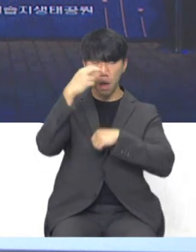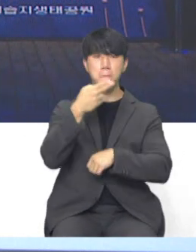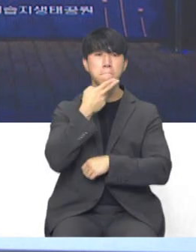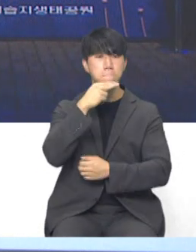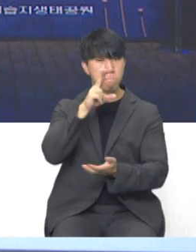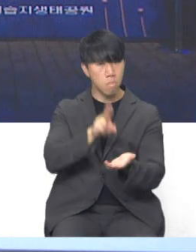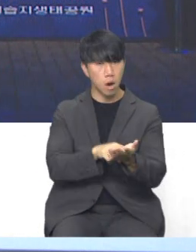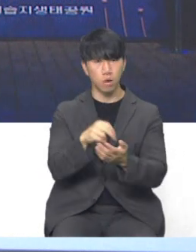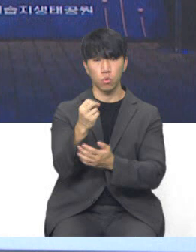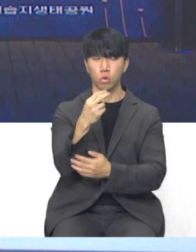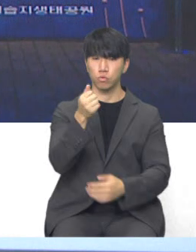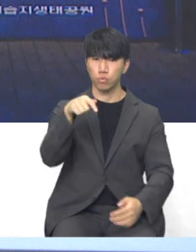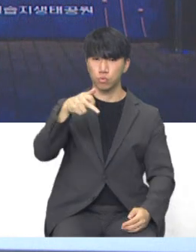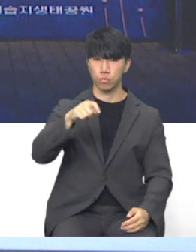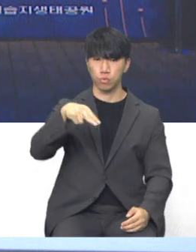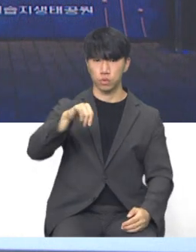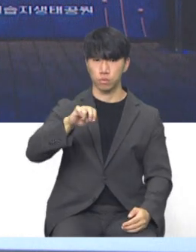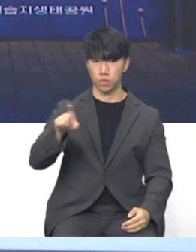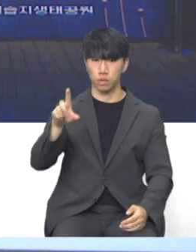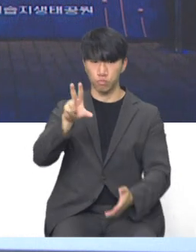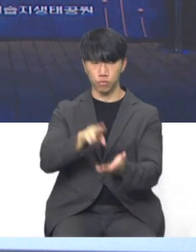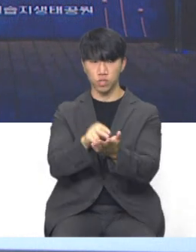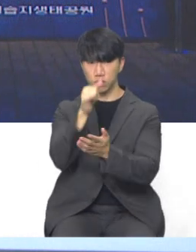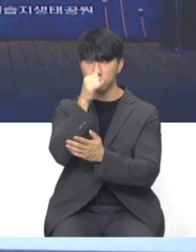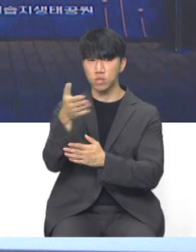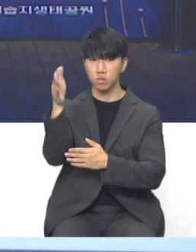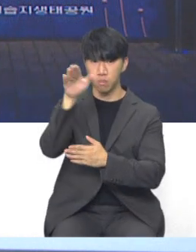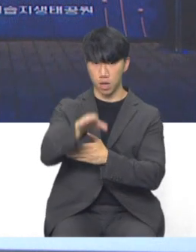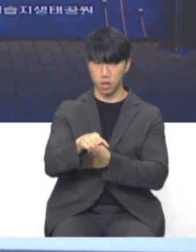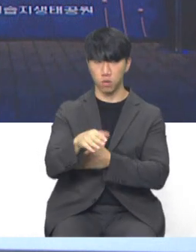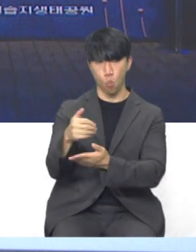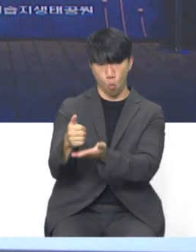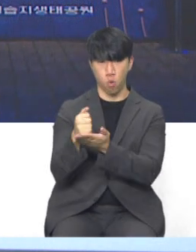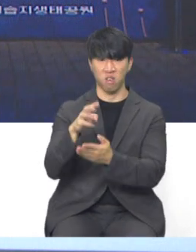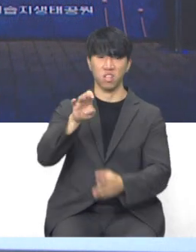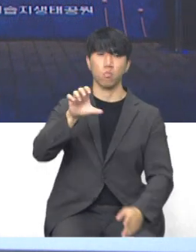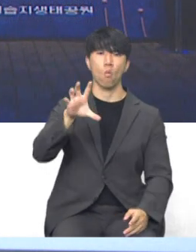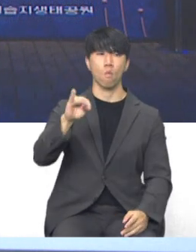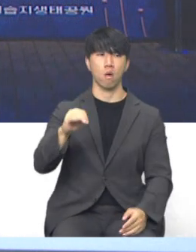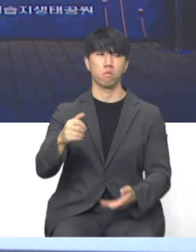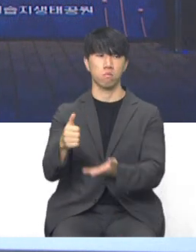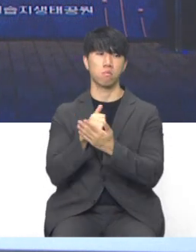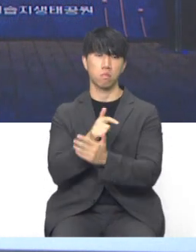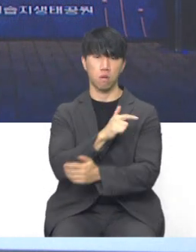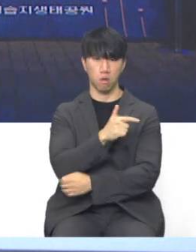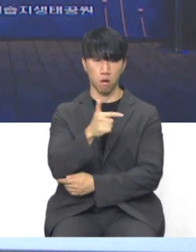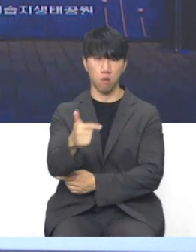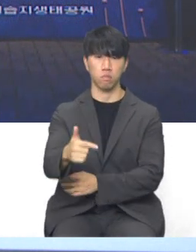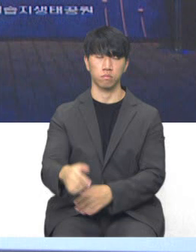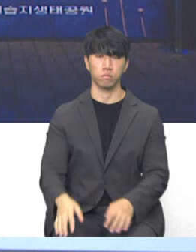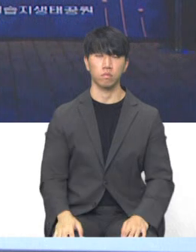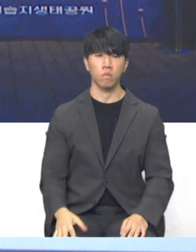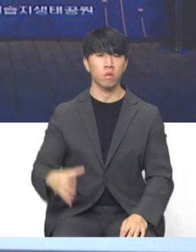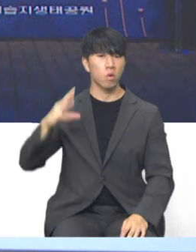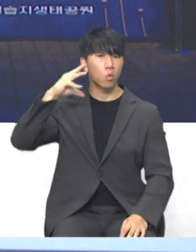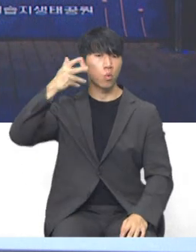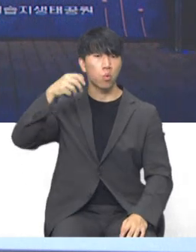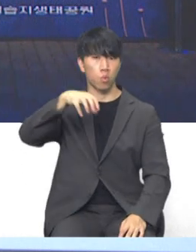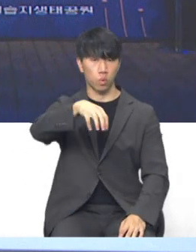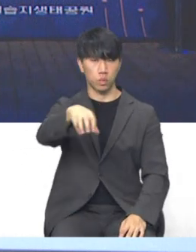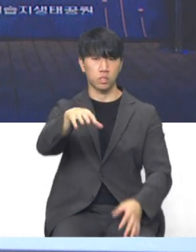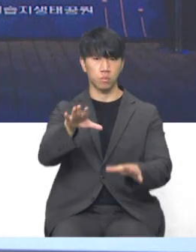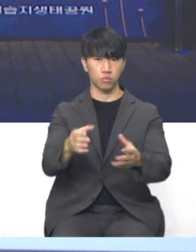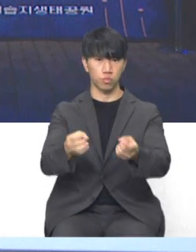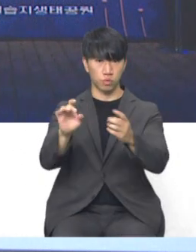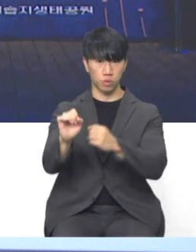여파에도 불구하고 축제 기간 동안 총 45만 명이 소래를 방문한 것으로 집계됐는데요. 소래포구는 이번 축제를